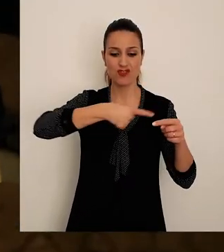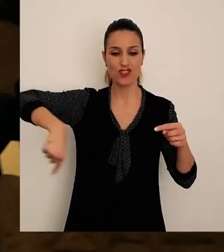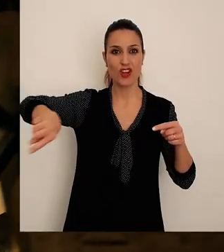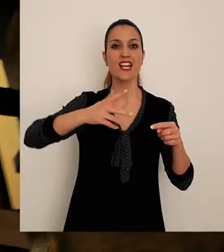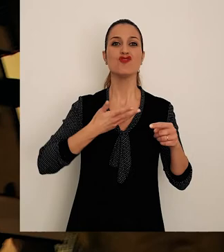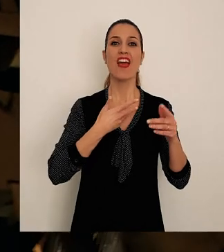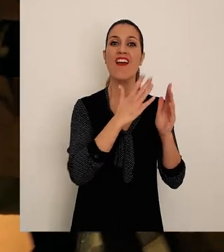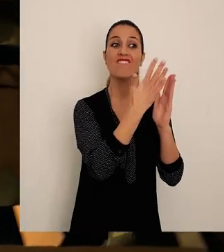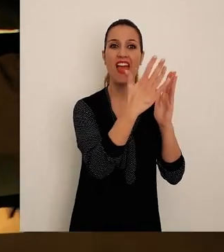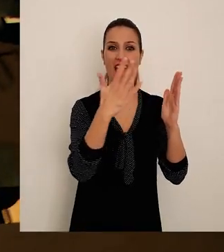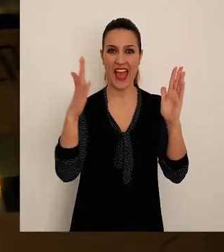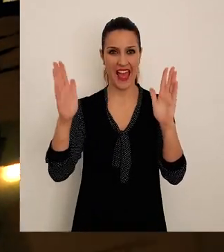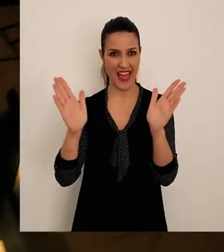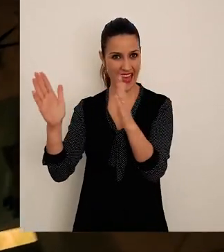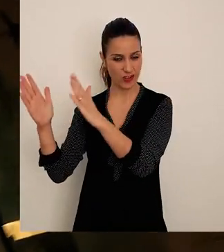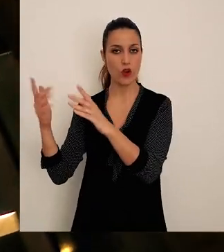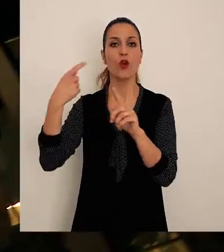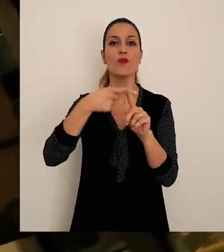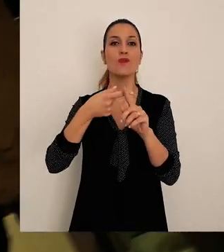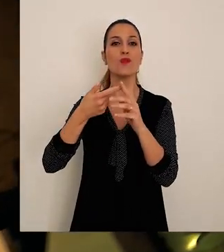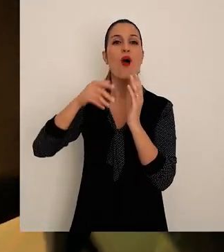e i resti di antiche iscrizioni su pietra.